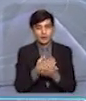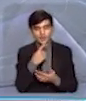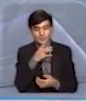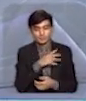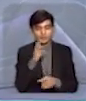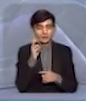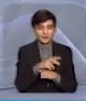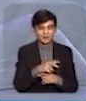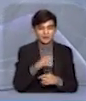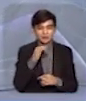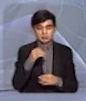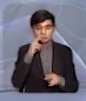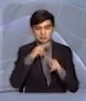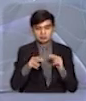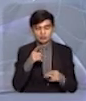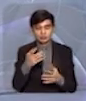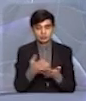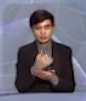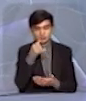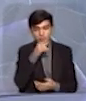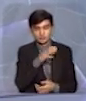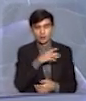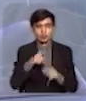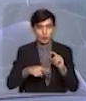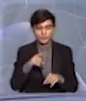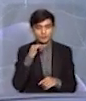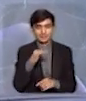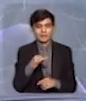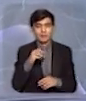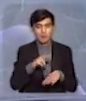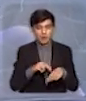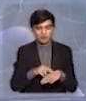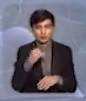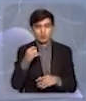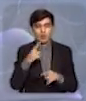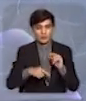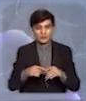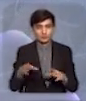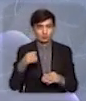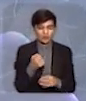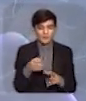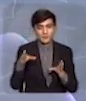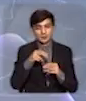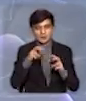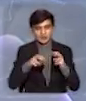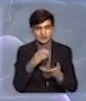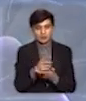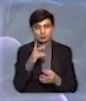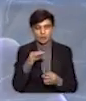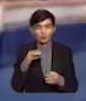күннен бері 20 жастағы азаматты туған туыстары мен достары полиция іздестіріп жатыр. Әзірге ешқандай нақты ақпарат